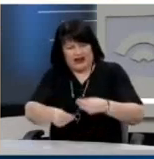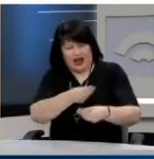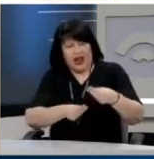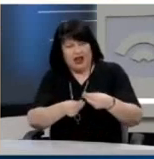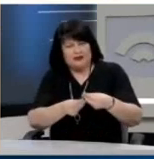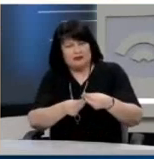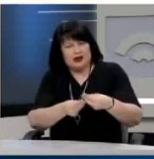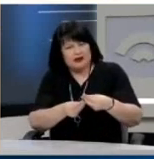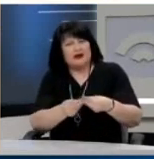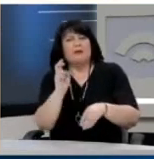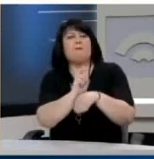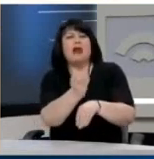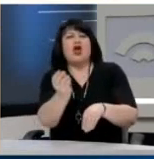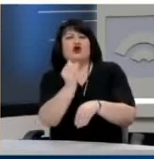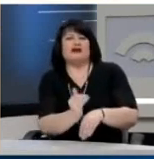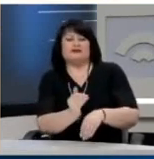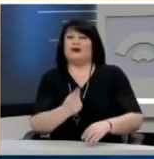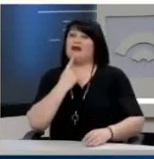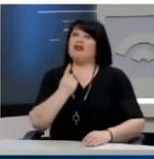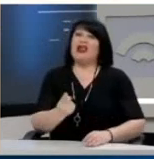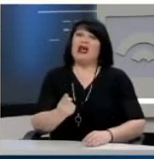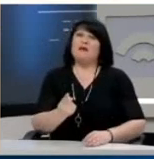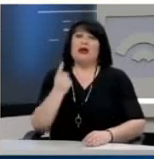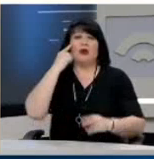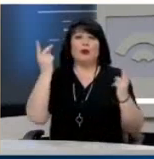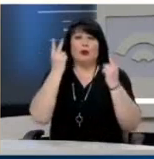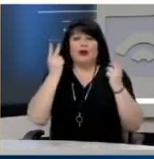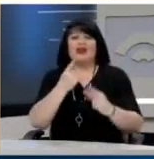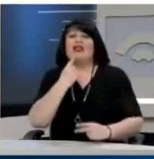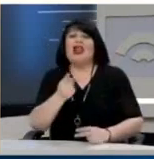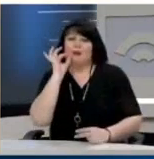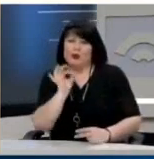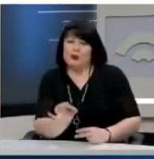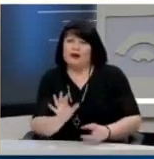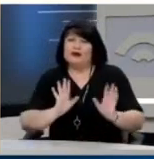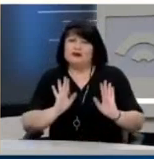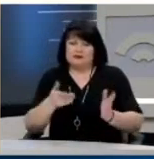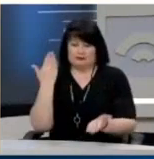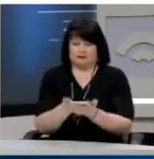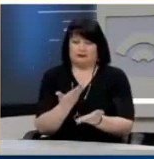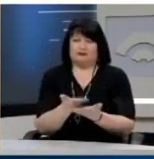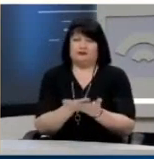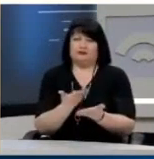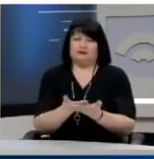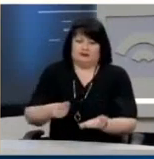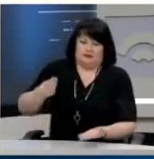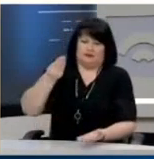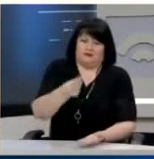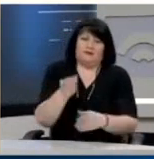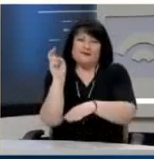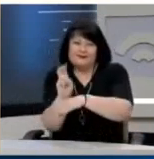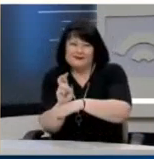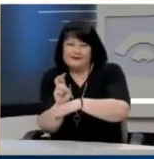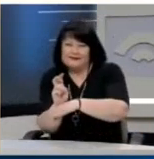ερχόμαστε με τρύπιες υποσχέσεις. Εμείς ερχόμαστε εδώ, στην πράξη, και βάζουμε στο τραπέζι το απόθεμα που